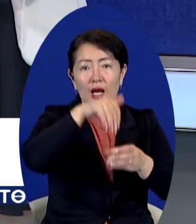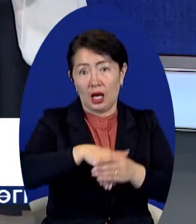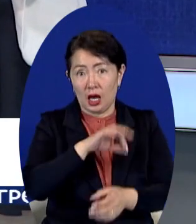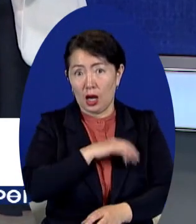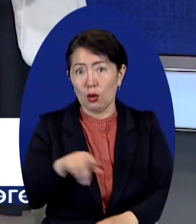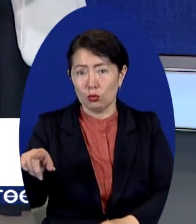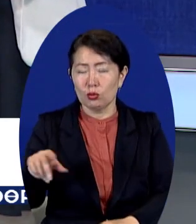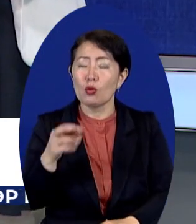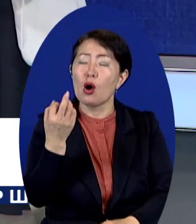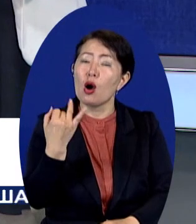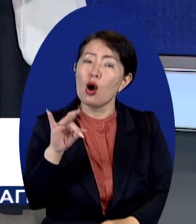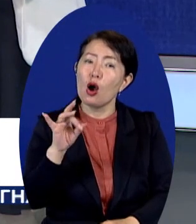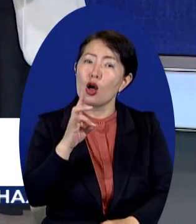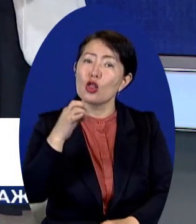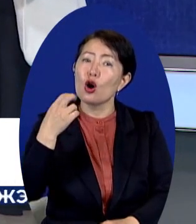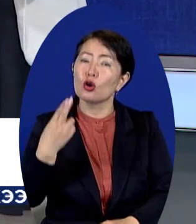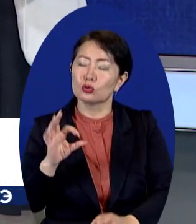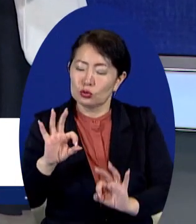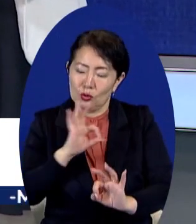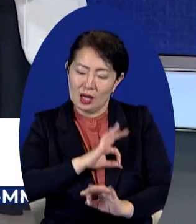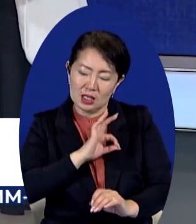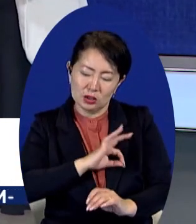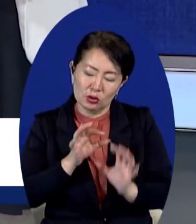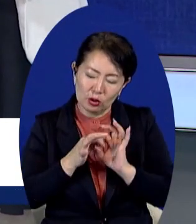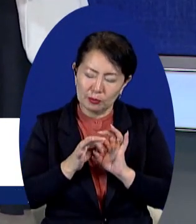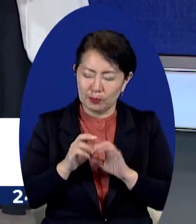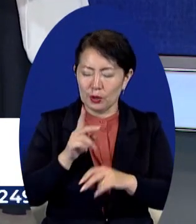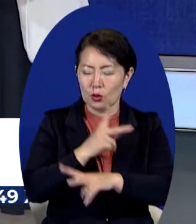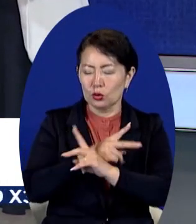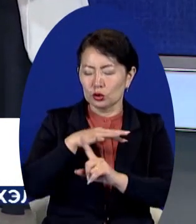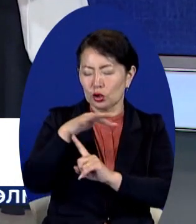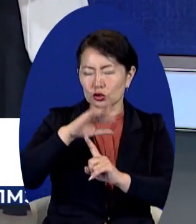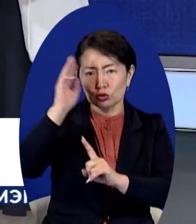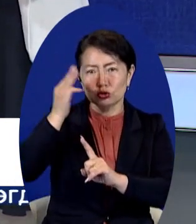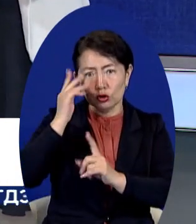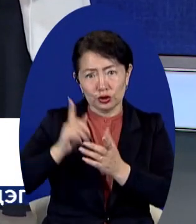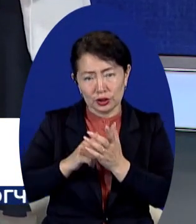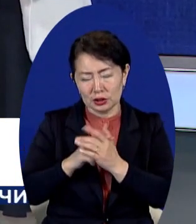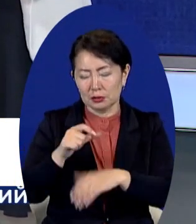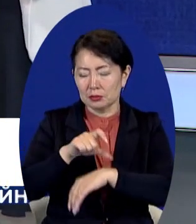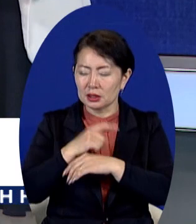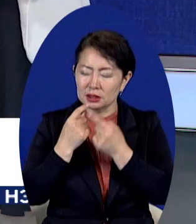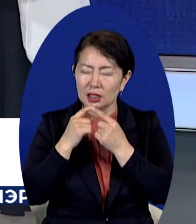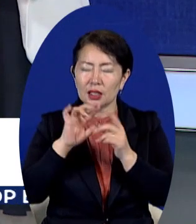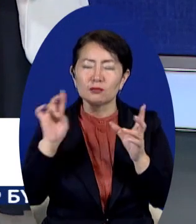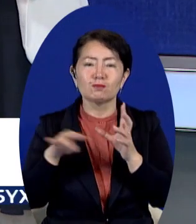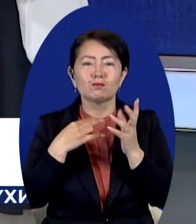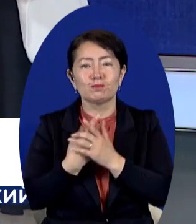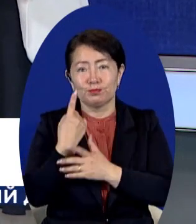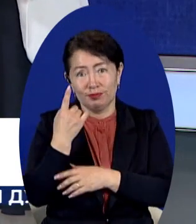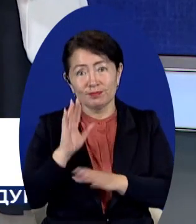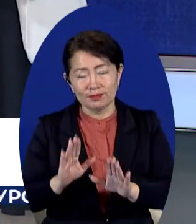нөөцийг зохистой ашиглах хүрээнд эргэцүү орчин тодорхой байх шаардлагатай гэдэгтэр мэрэгжлийн байр суурь нэгтэй байгаа. За мөн одоо ойн